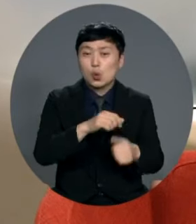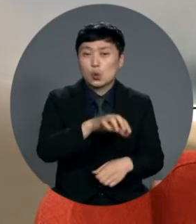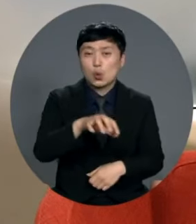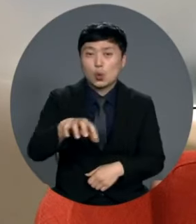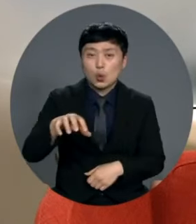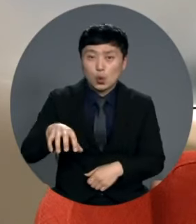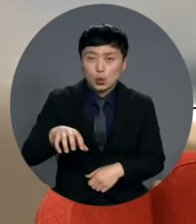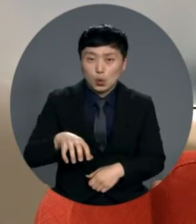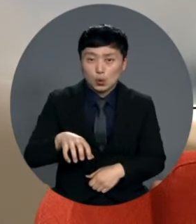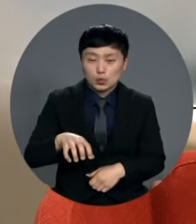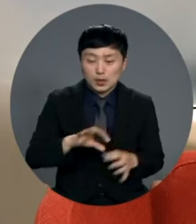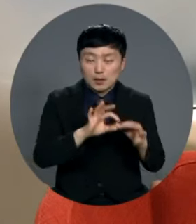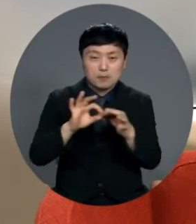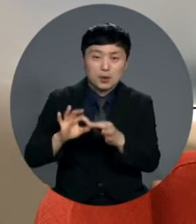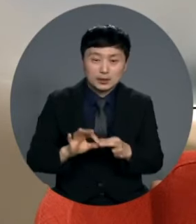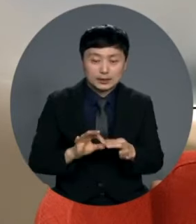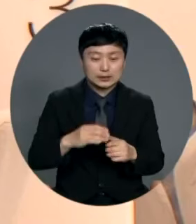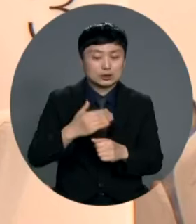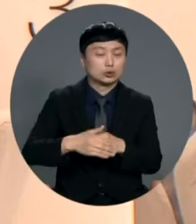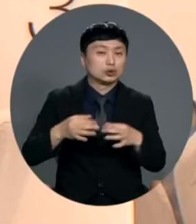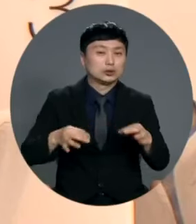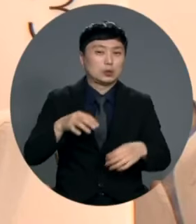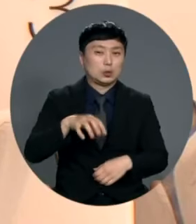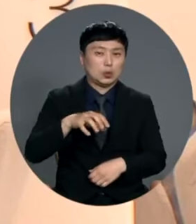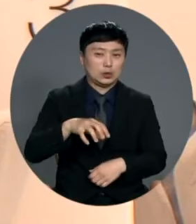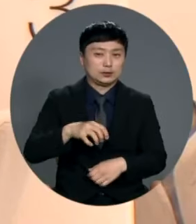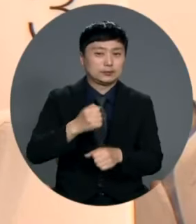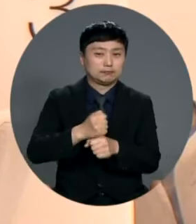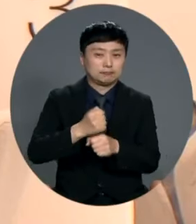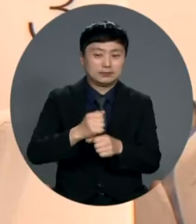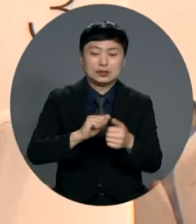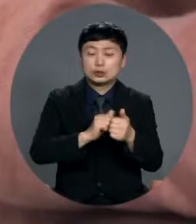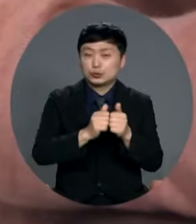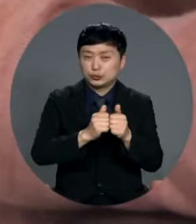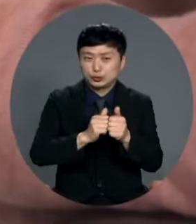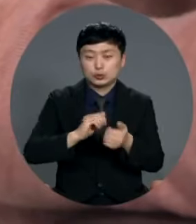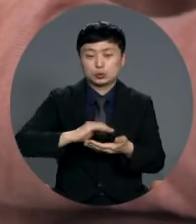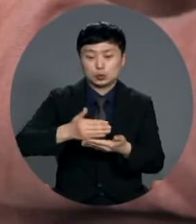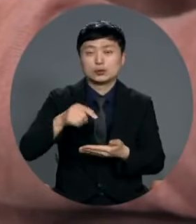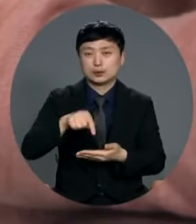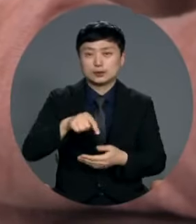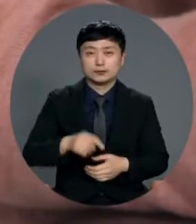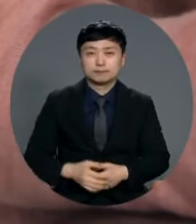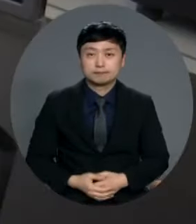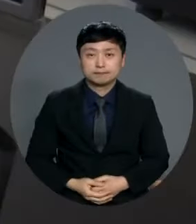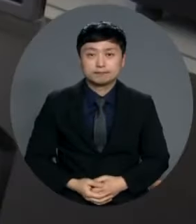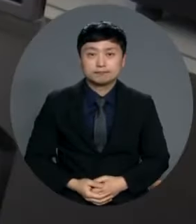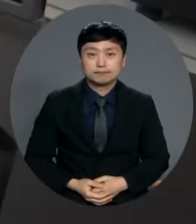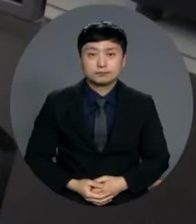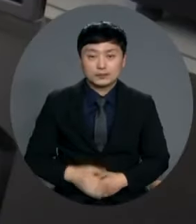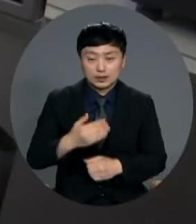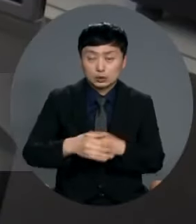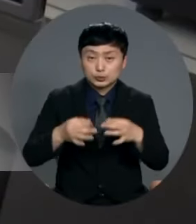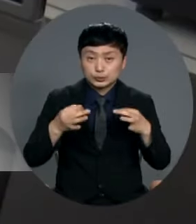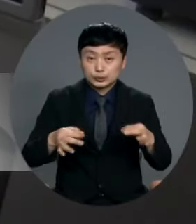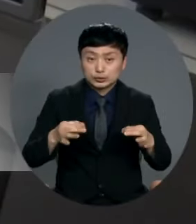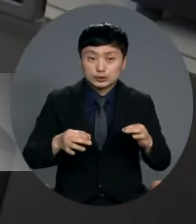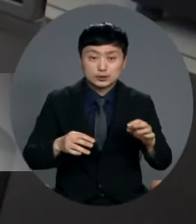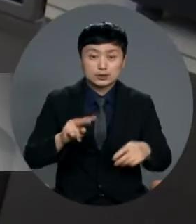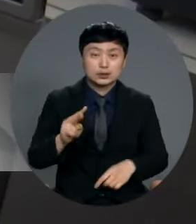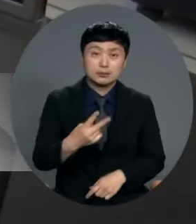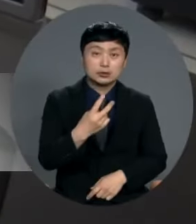증권사와 제휴를 맺은 은행 창고에서 개설할 수 있는 증권사 계좌입니다 또한 대구은행